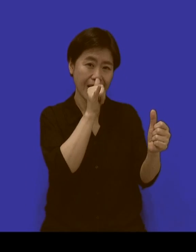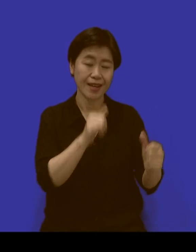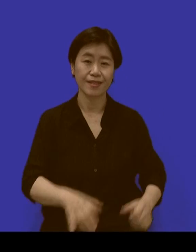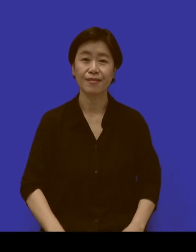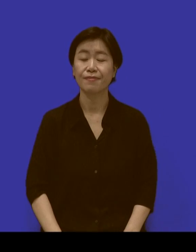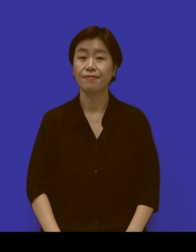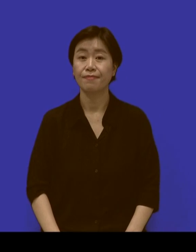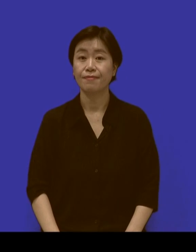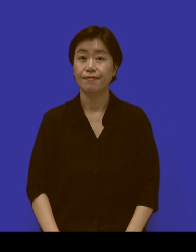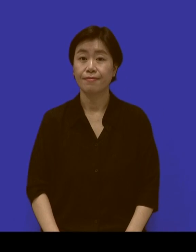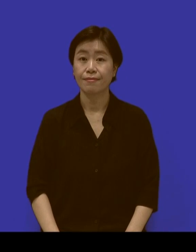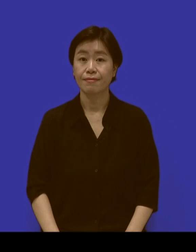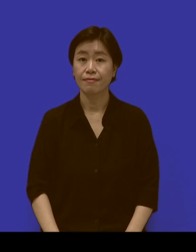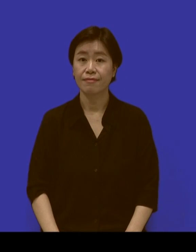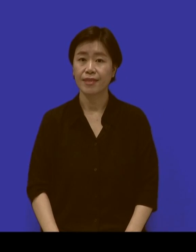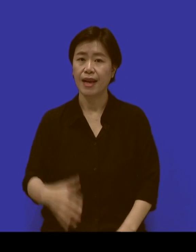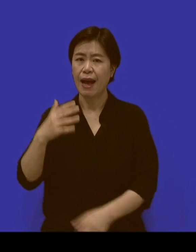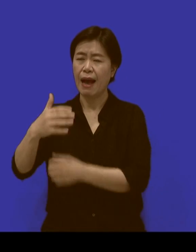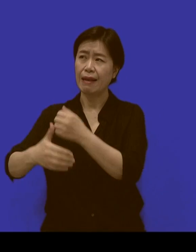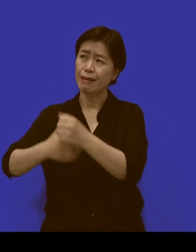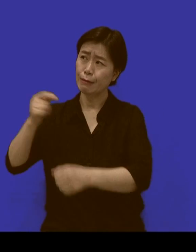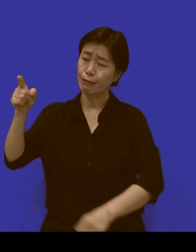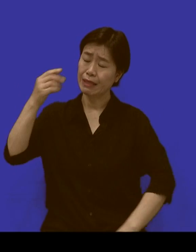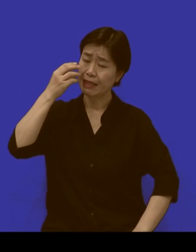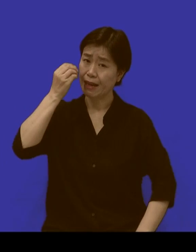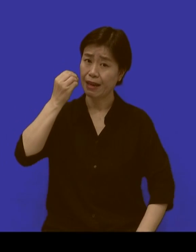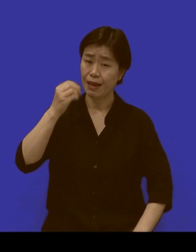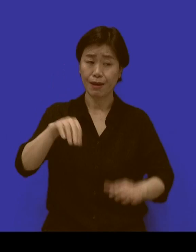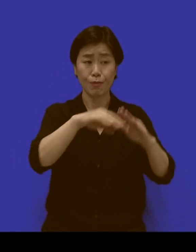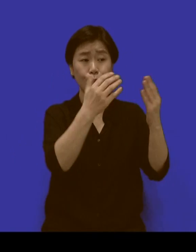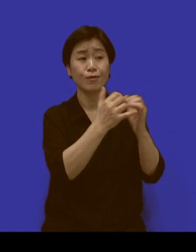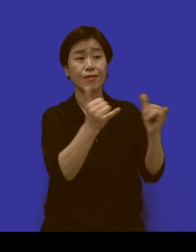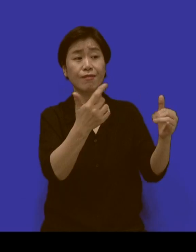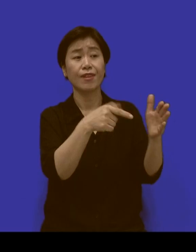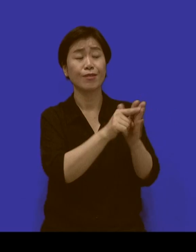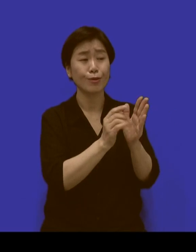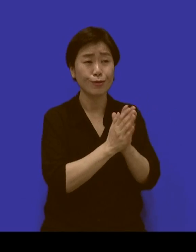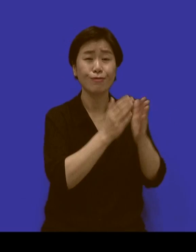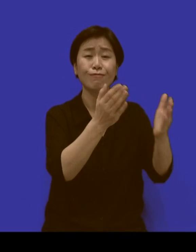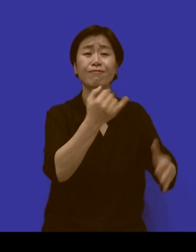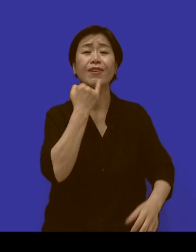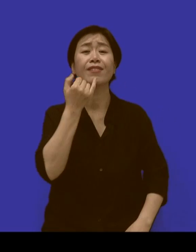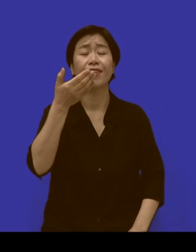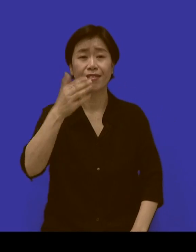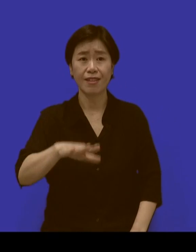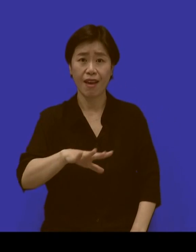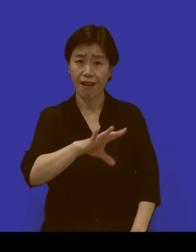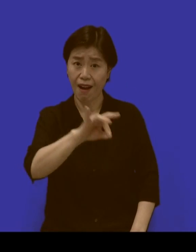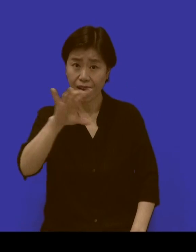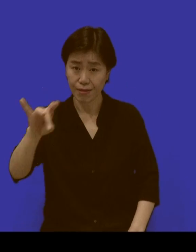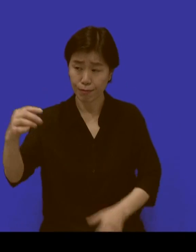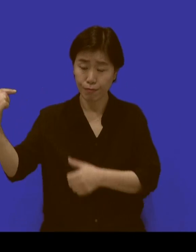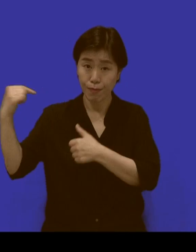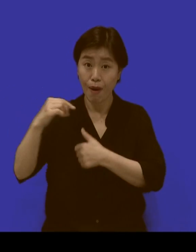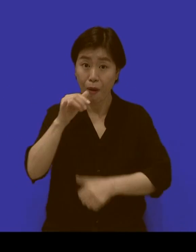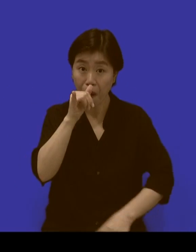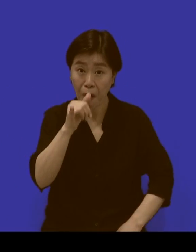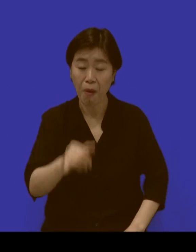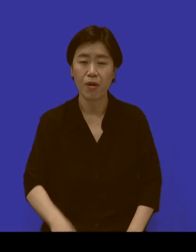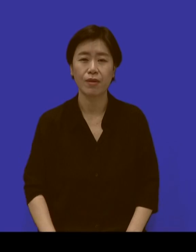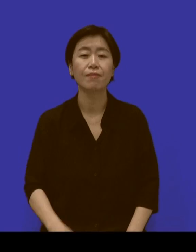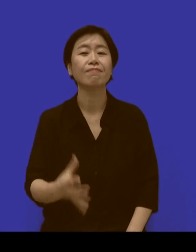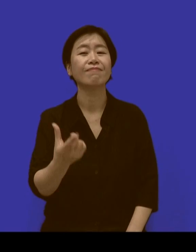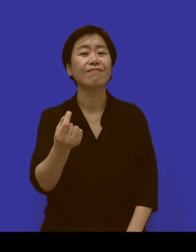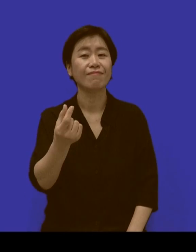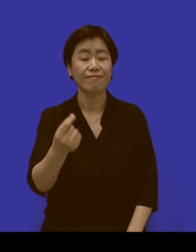네. 하나님도 약간 편애를 하시나 봐요. 웬만하면 다 기도해 주면 좋은데 이런 사인을 가끔 주나 봐요. 가끔